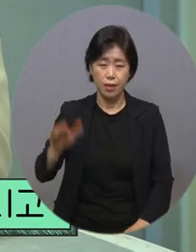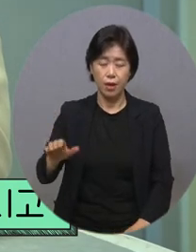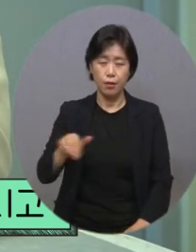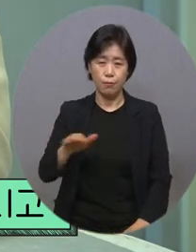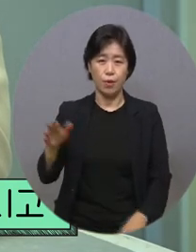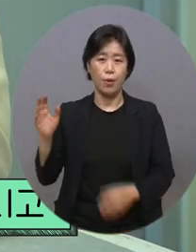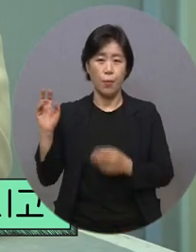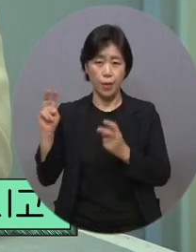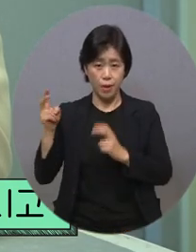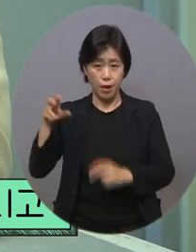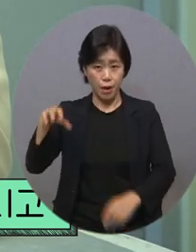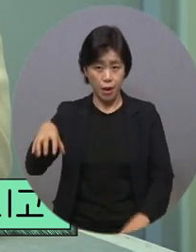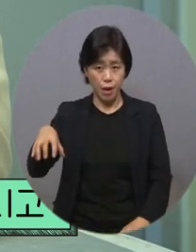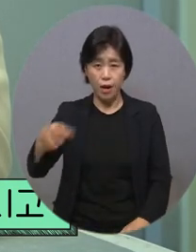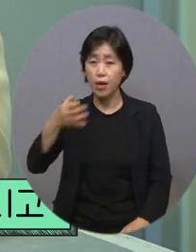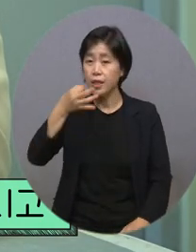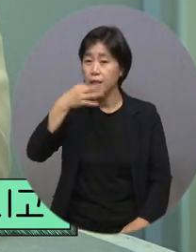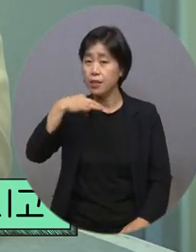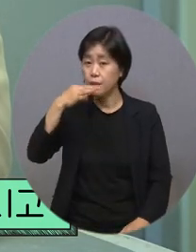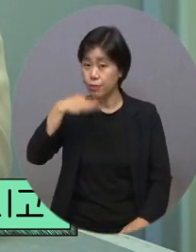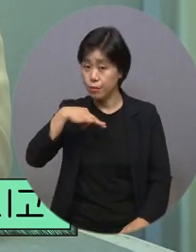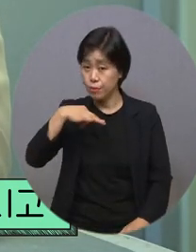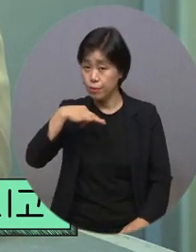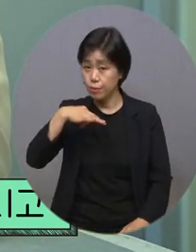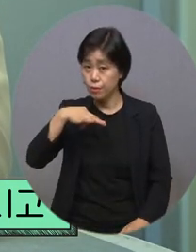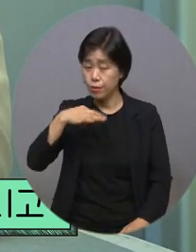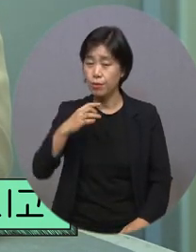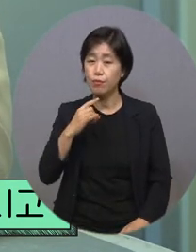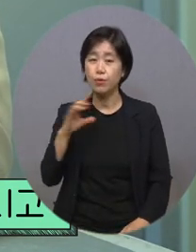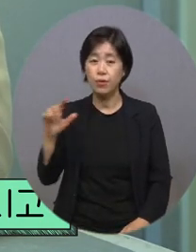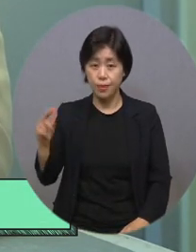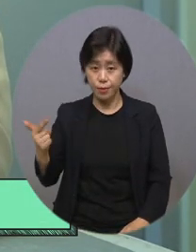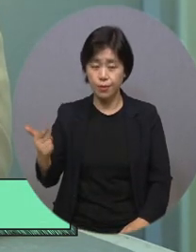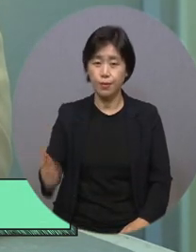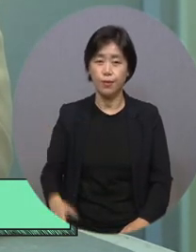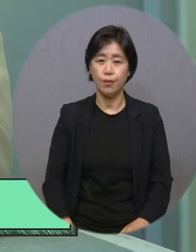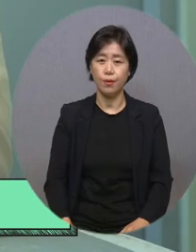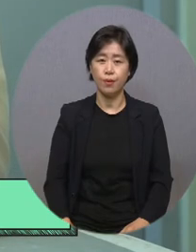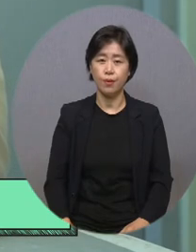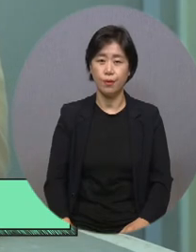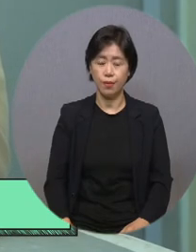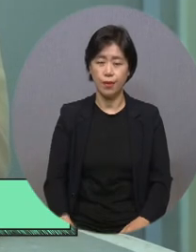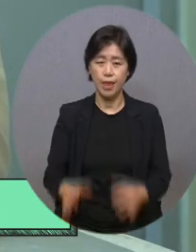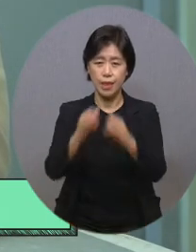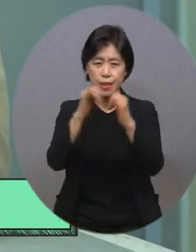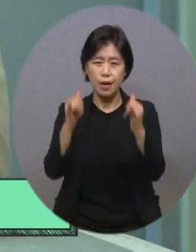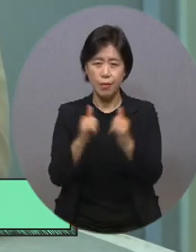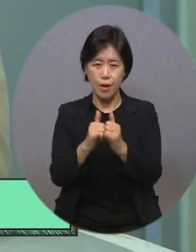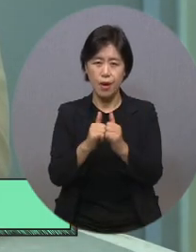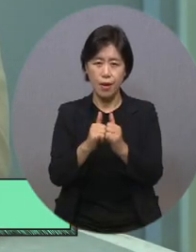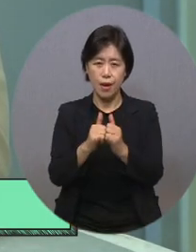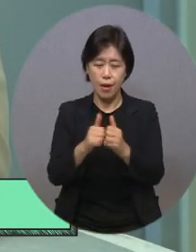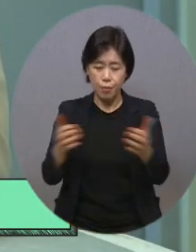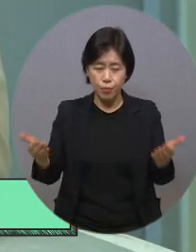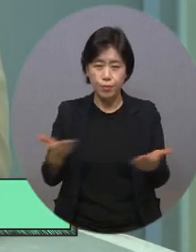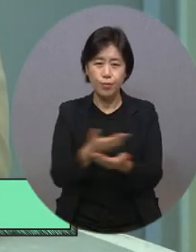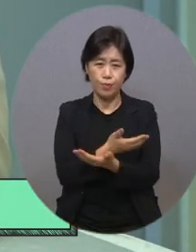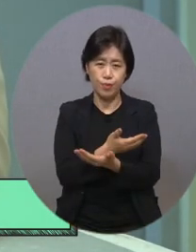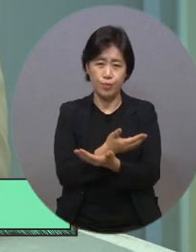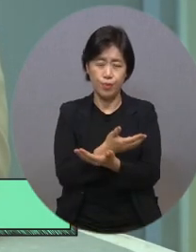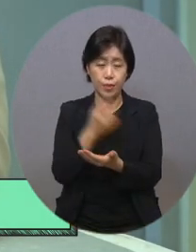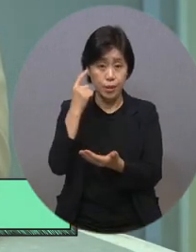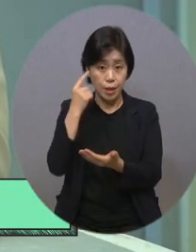저희가 뭐 기업의 이윤이나 이것뿐만이 아니고 어찌됐건 환원 차원에서도 좀 뭔가 고객들도